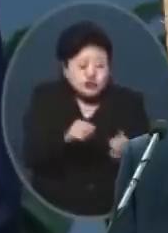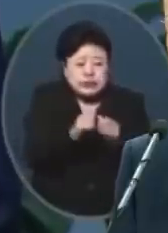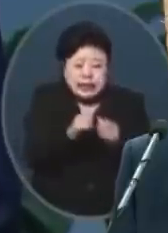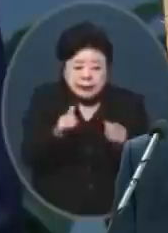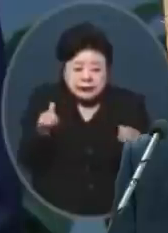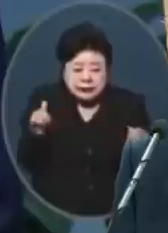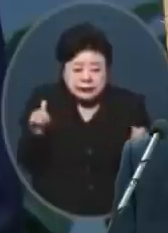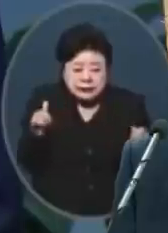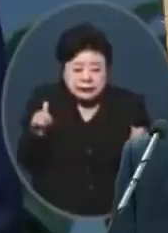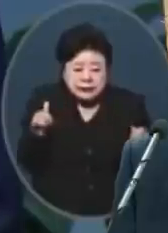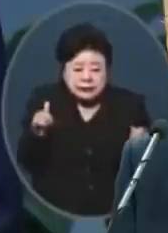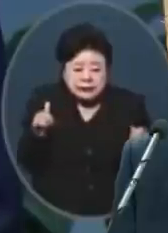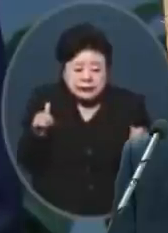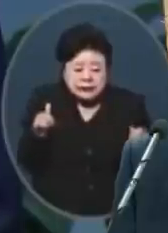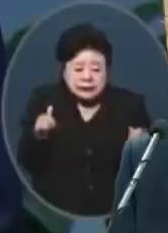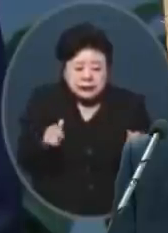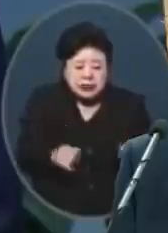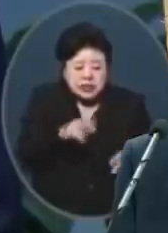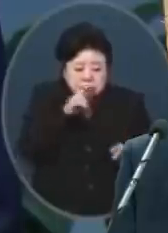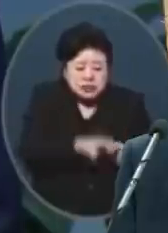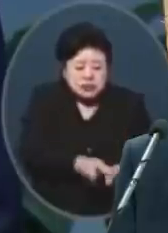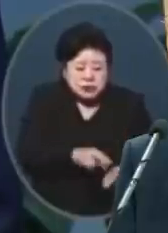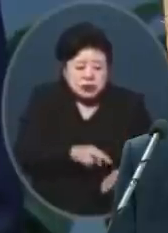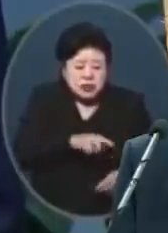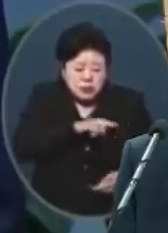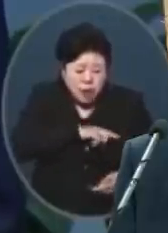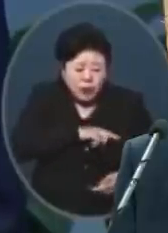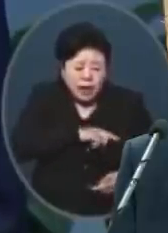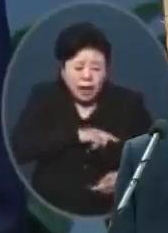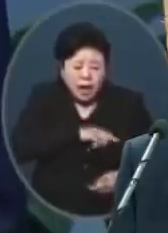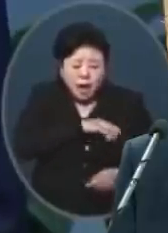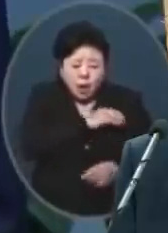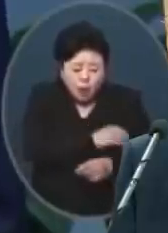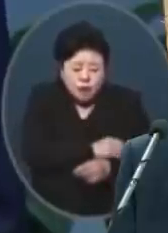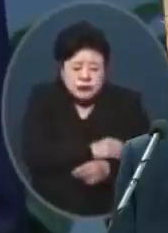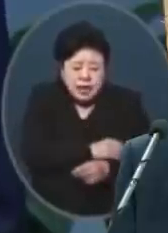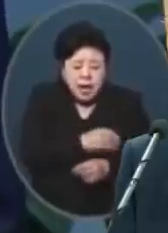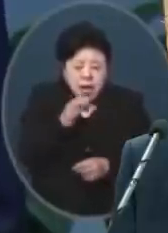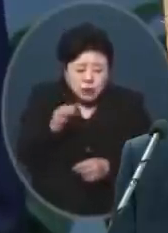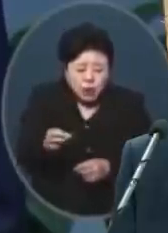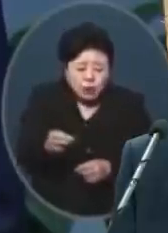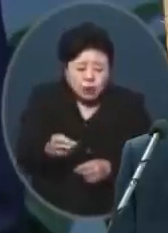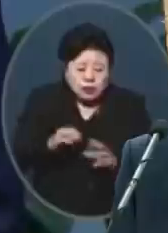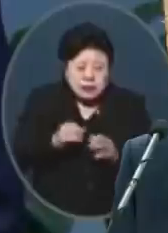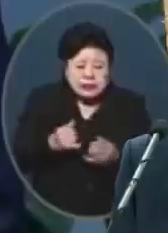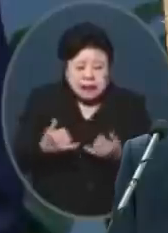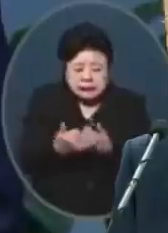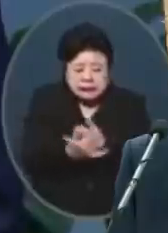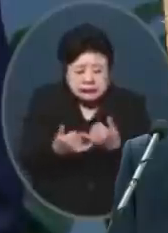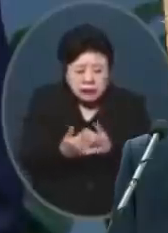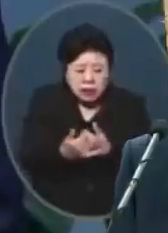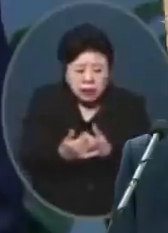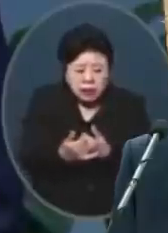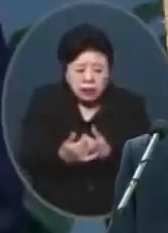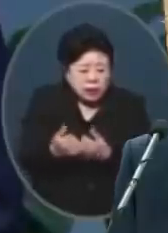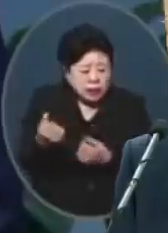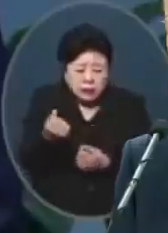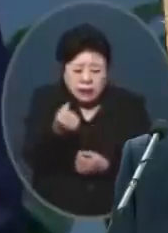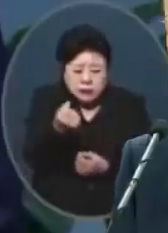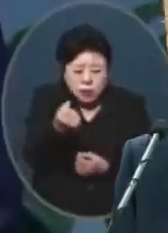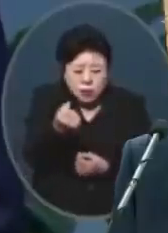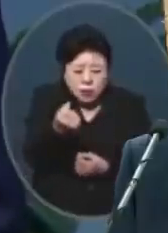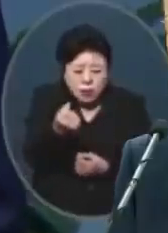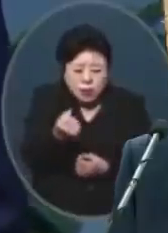사람이 짐이나 명예나 권세나 돈이나 세상에 칭찬이나 이런 것